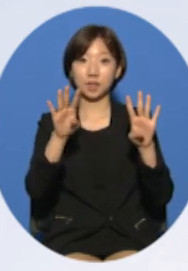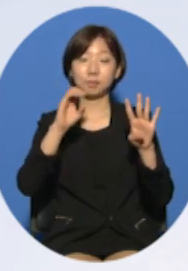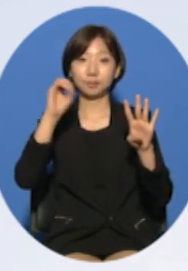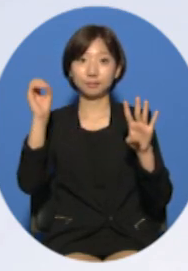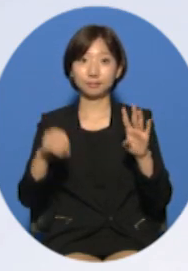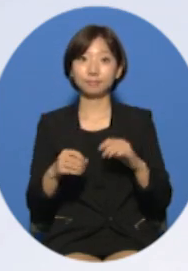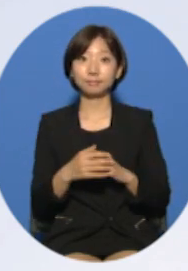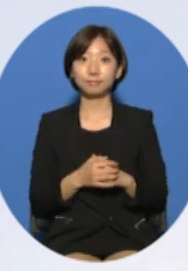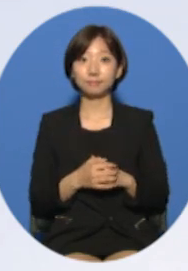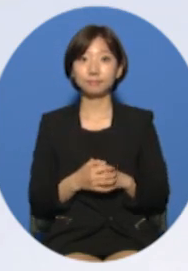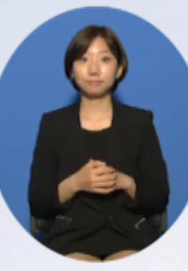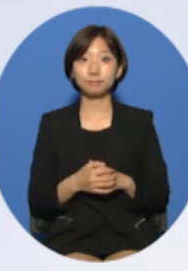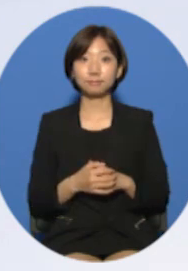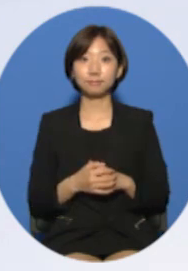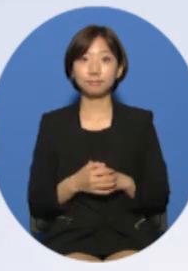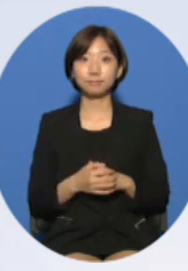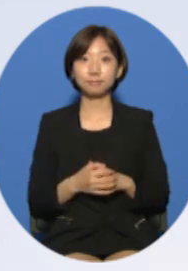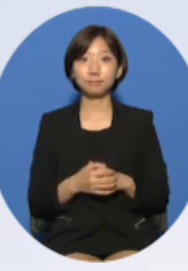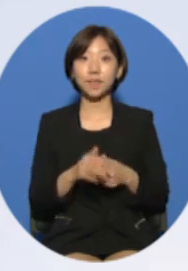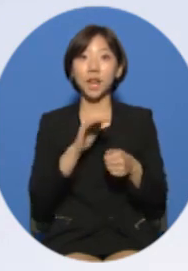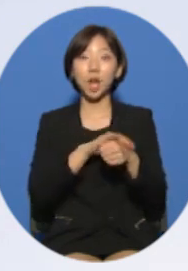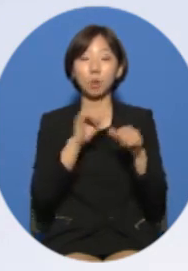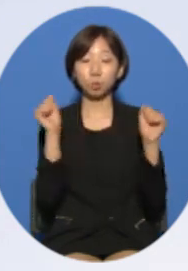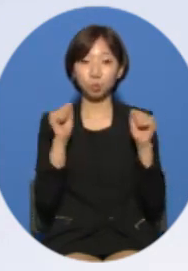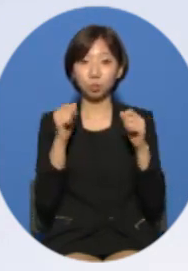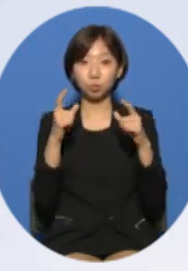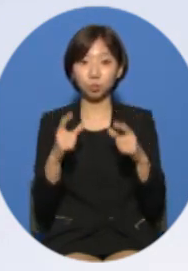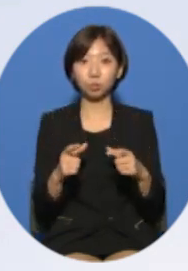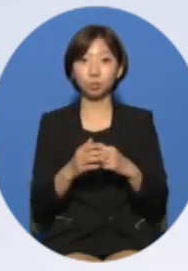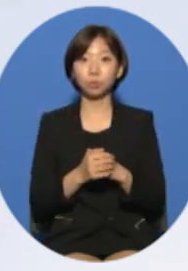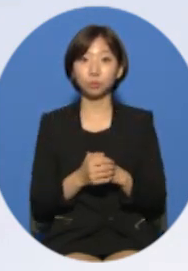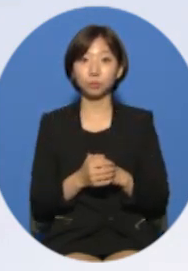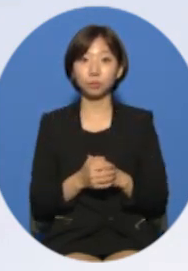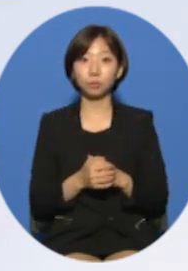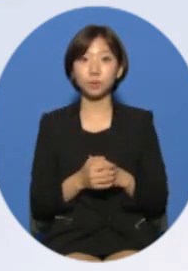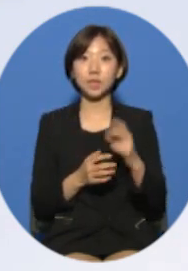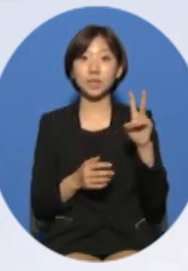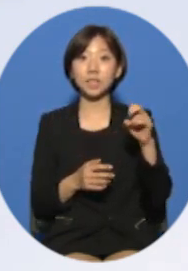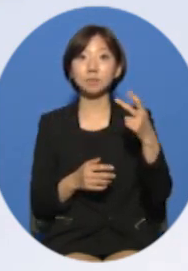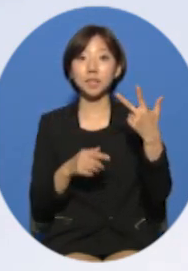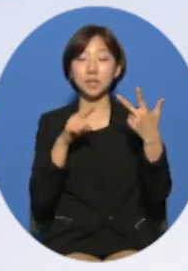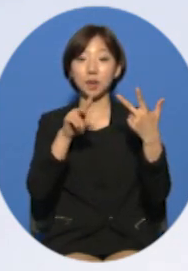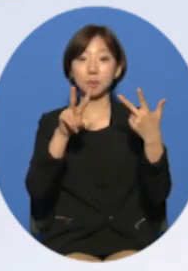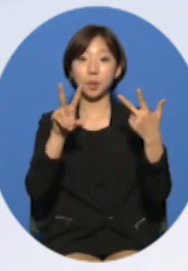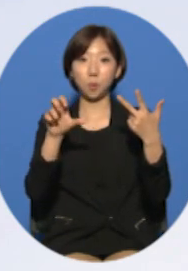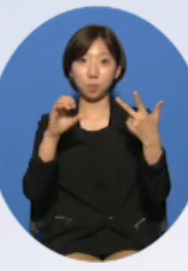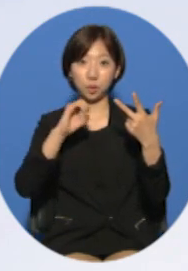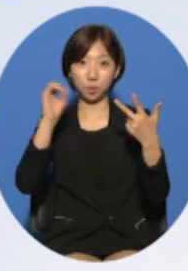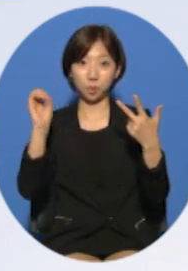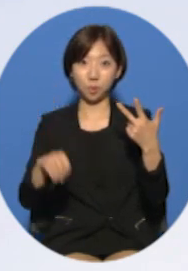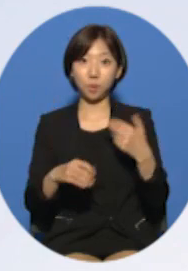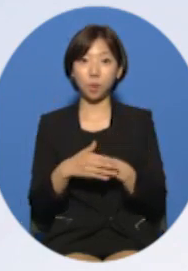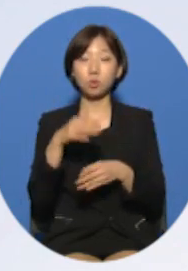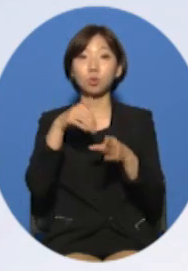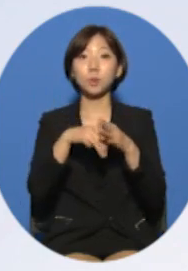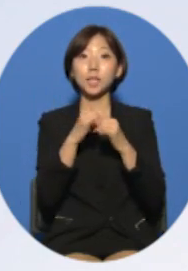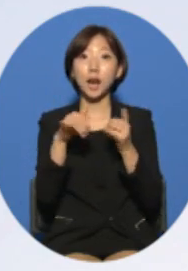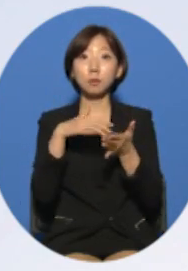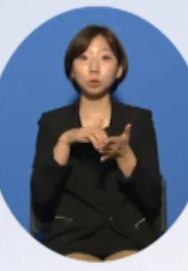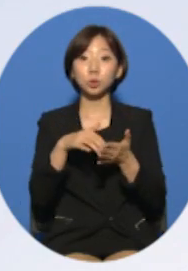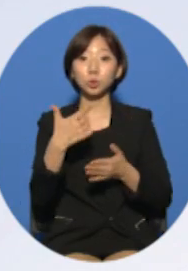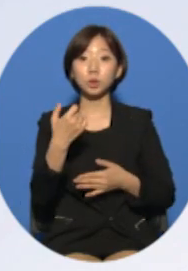34.04% 기록했습니다. 다음 경북 지역입니다. 사전투표율 27.25% 기록했고요. 투표자